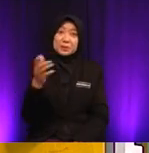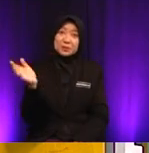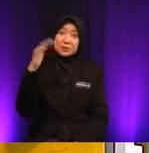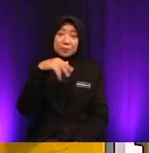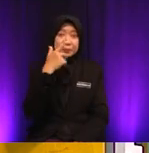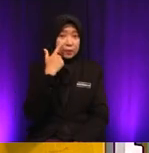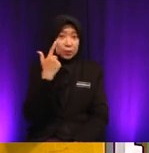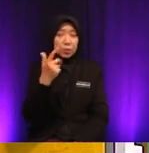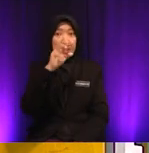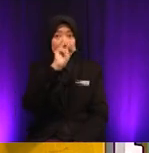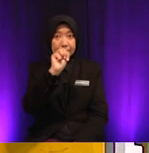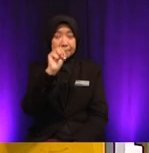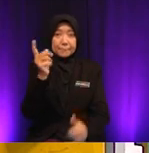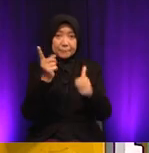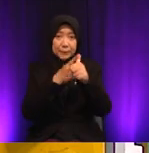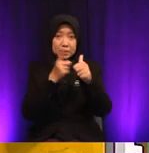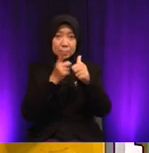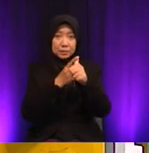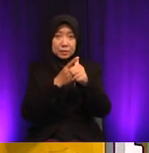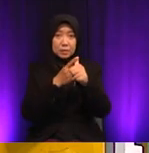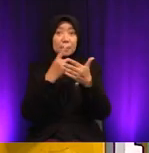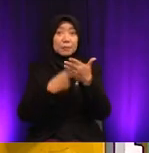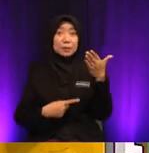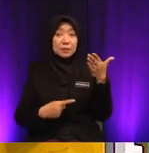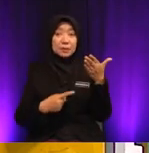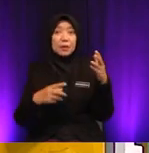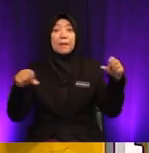m yaitu Alhamdulillah